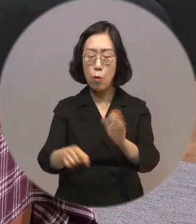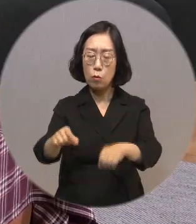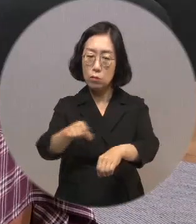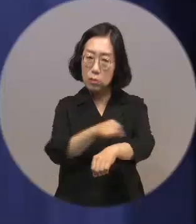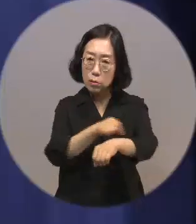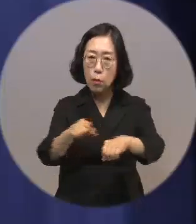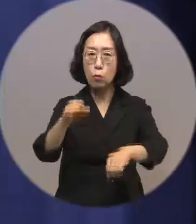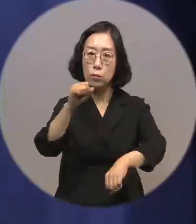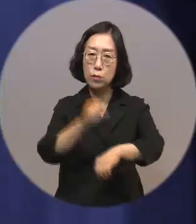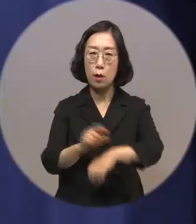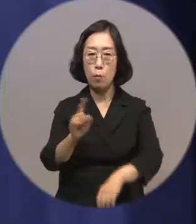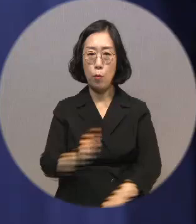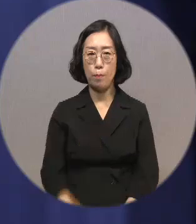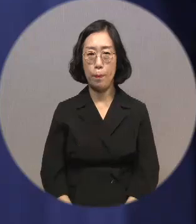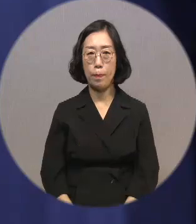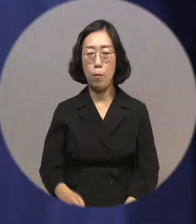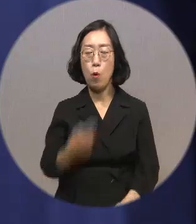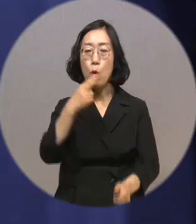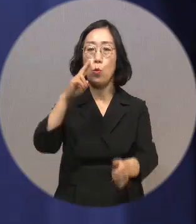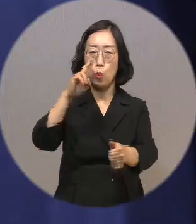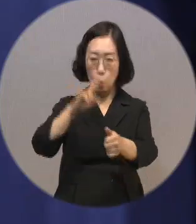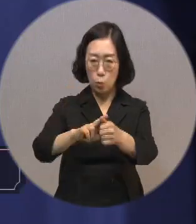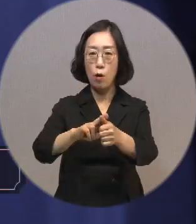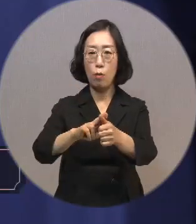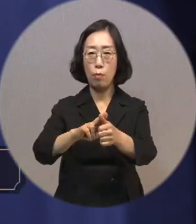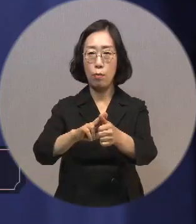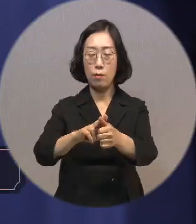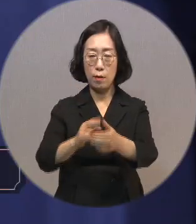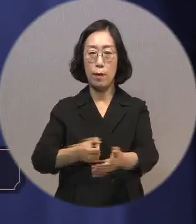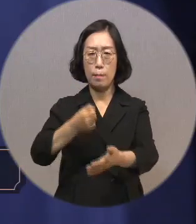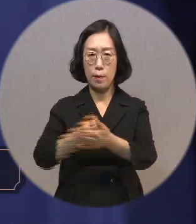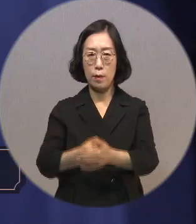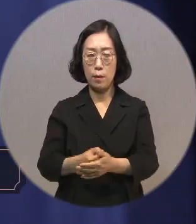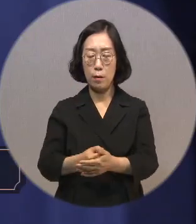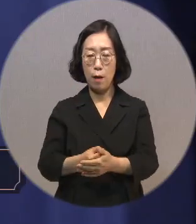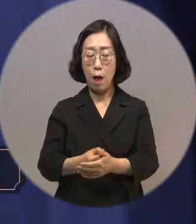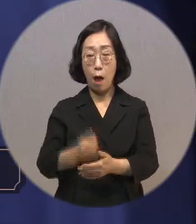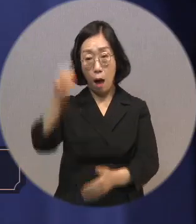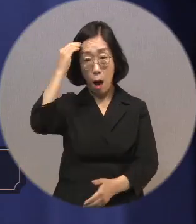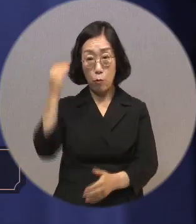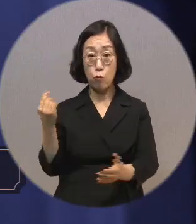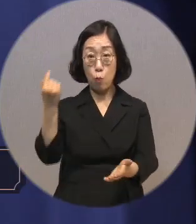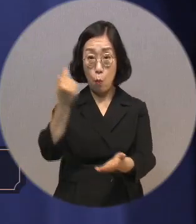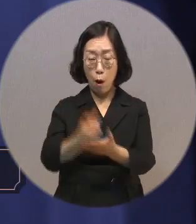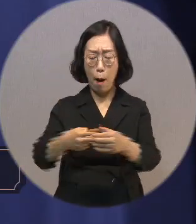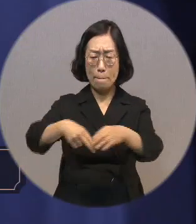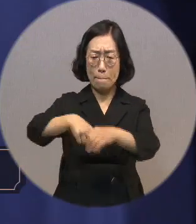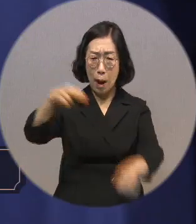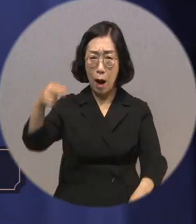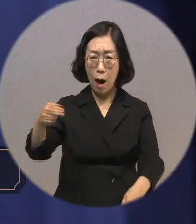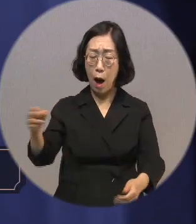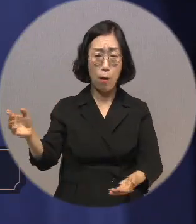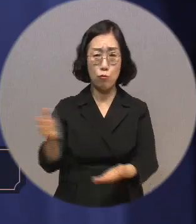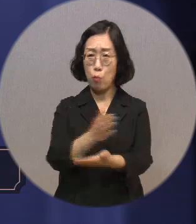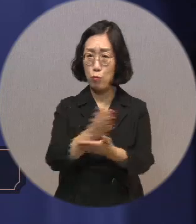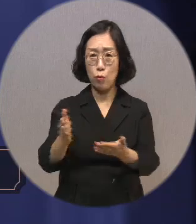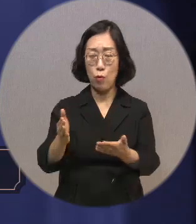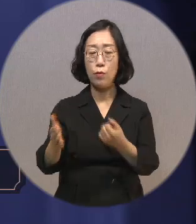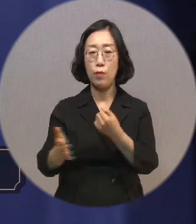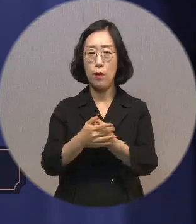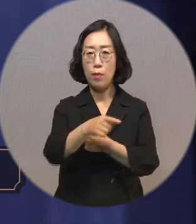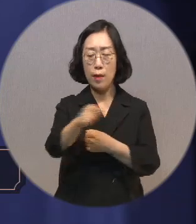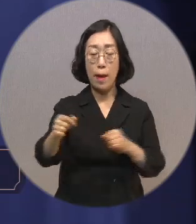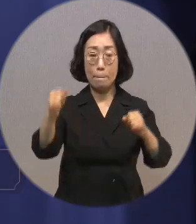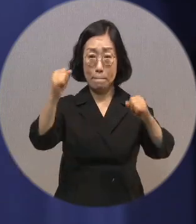느낀 거 있어요? 그 도전 정신? 왜냐하면 한국에 왔을 때 아무것도 없이 시작했고 네. 아무것도 모르고 시작했기 때문에 내가 실패하는